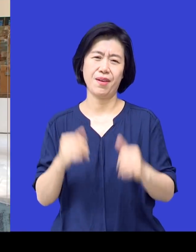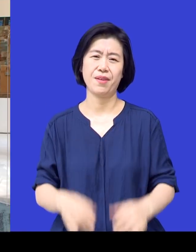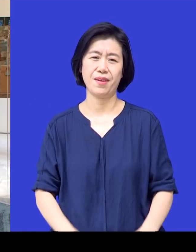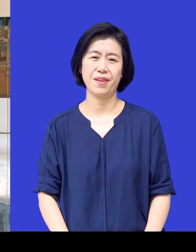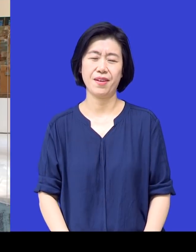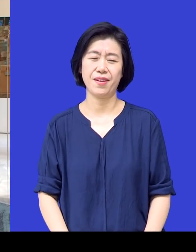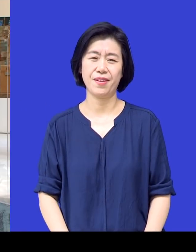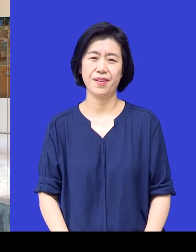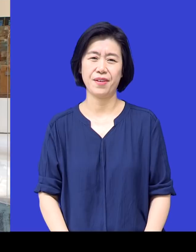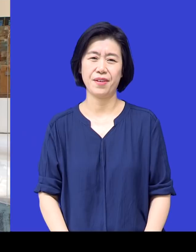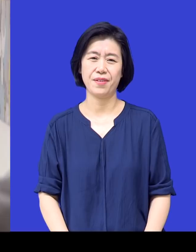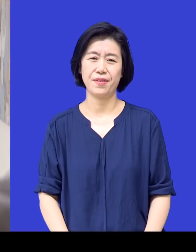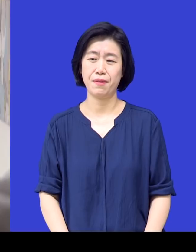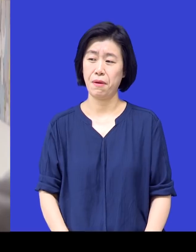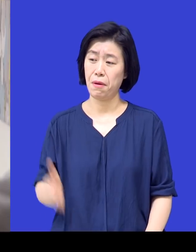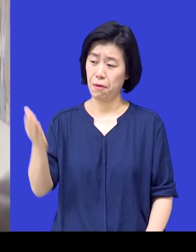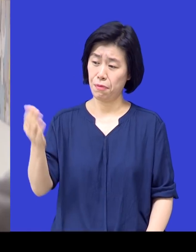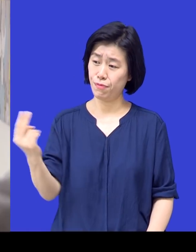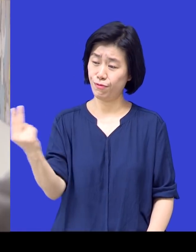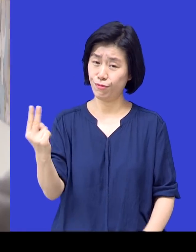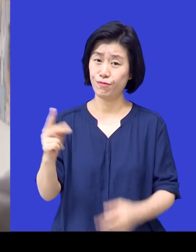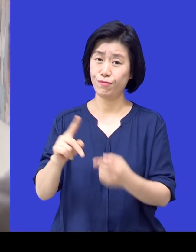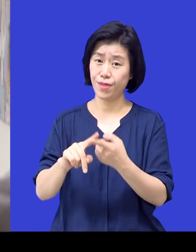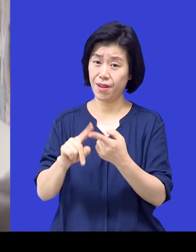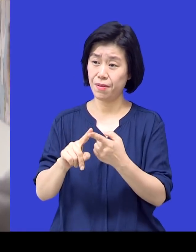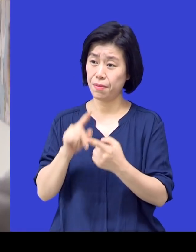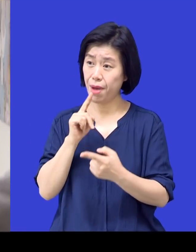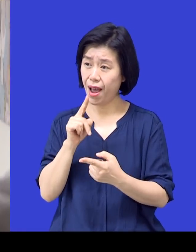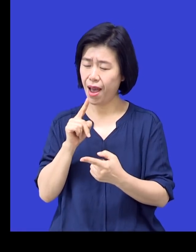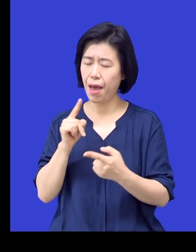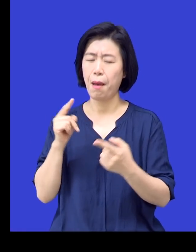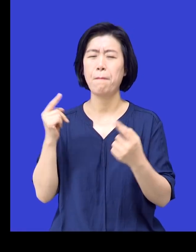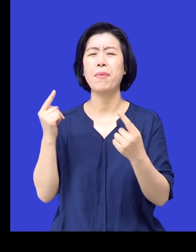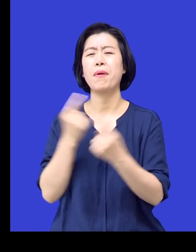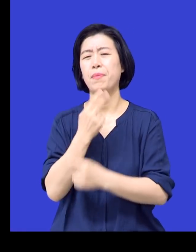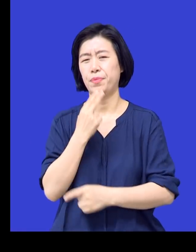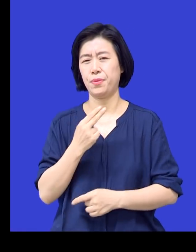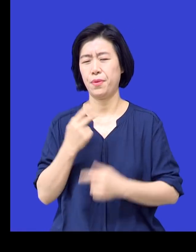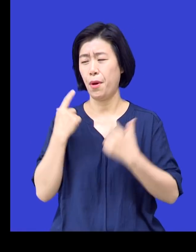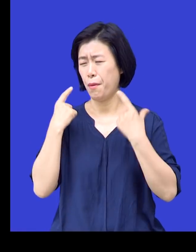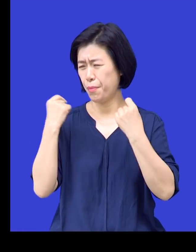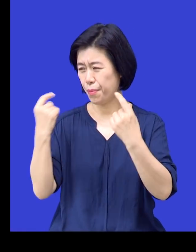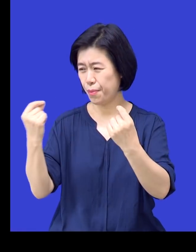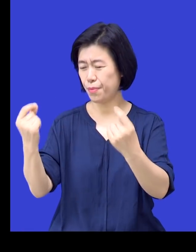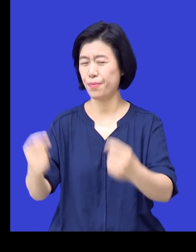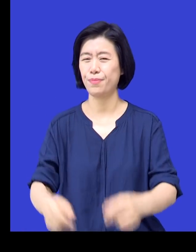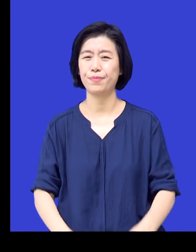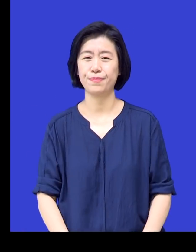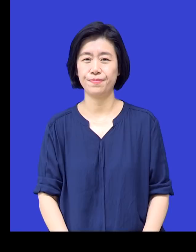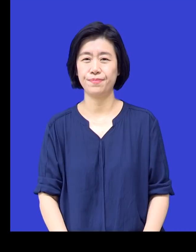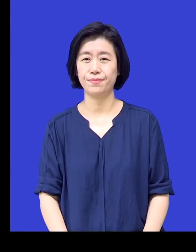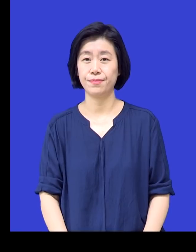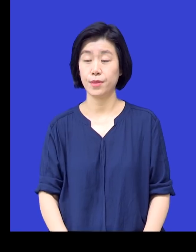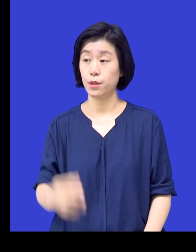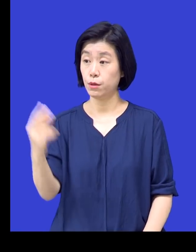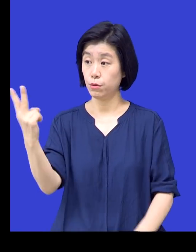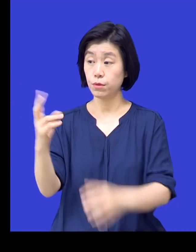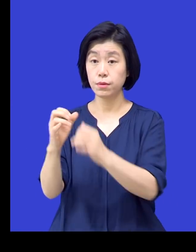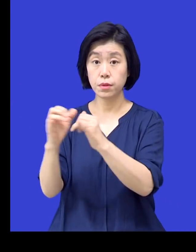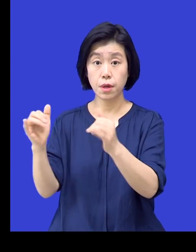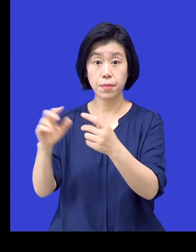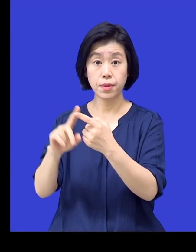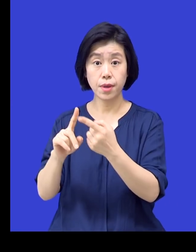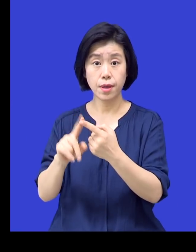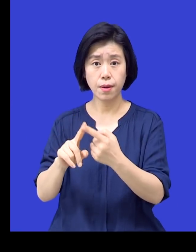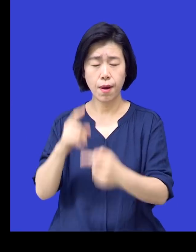하면 뭐 변함없는. 그러니까 두 사람을 얘기할